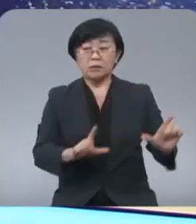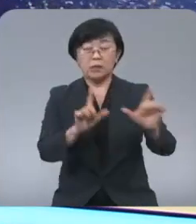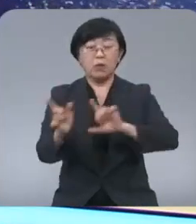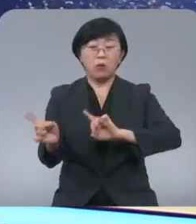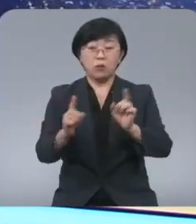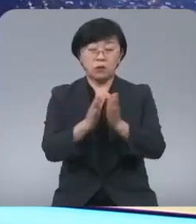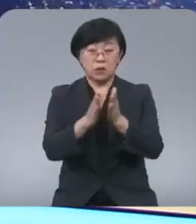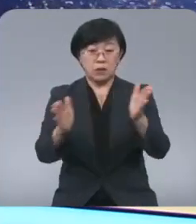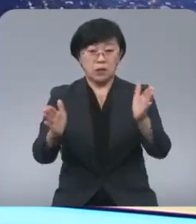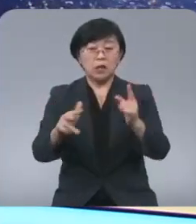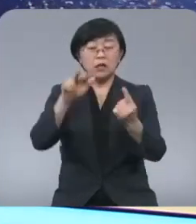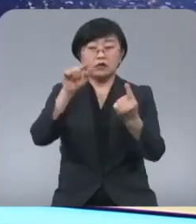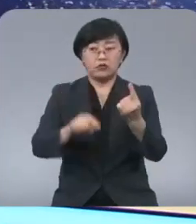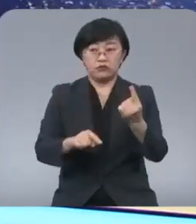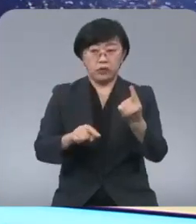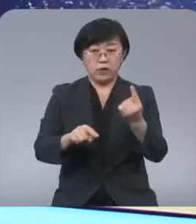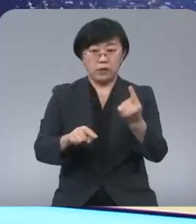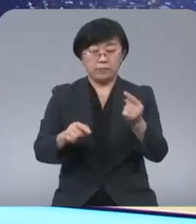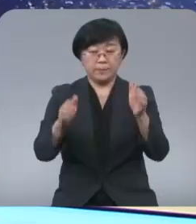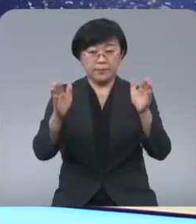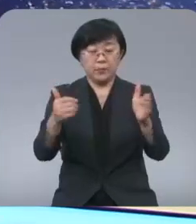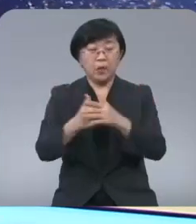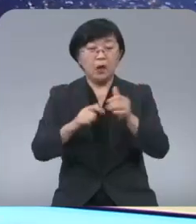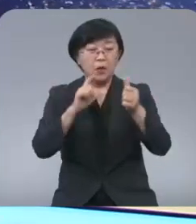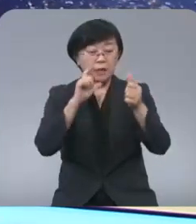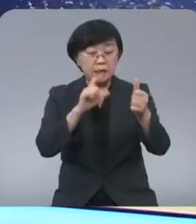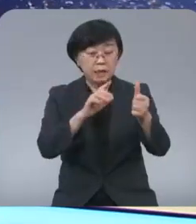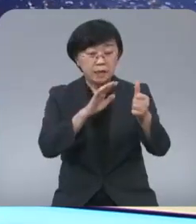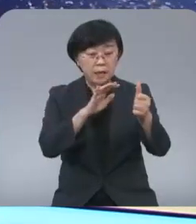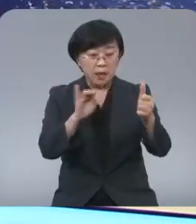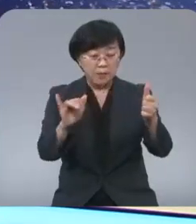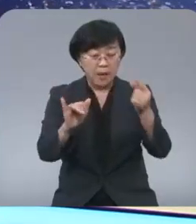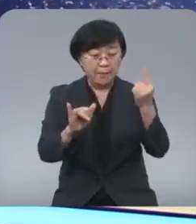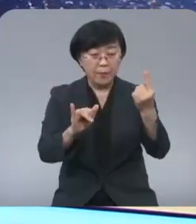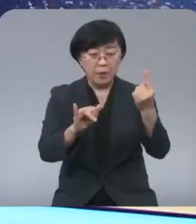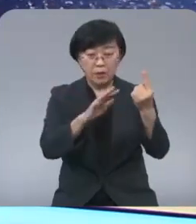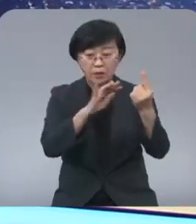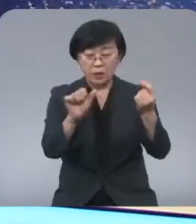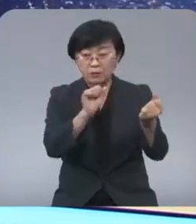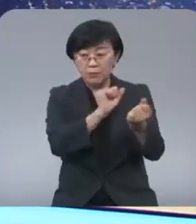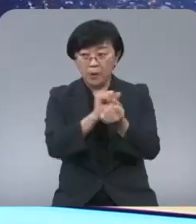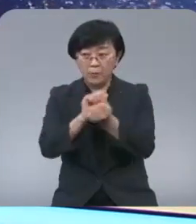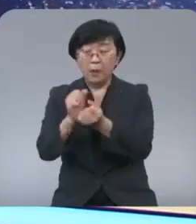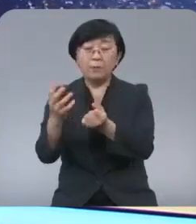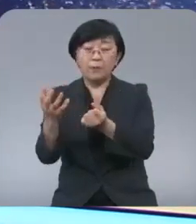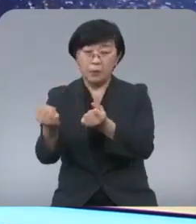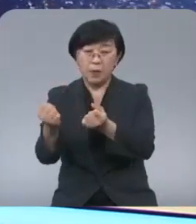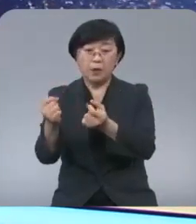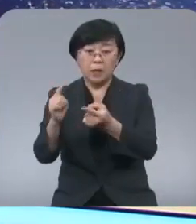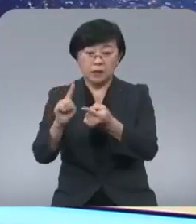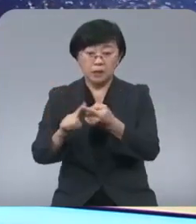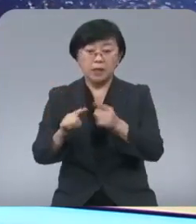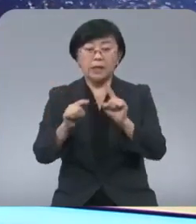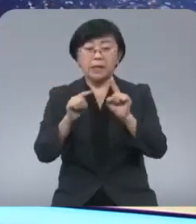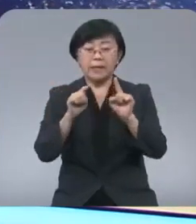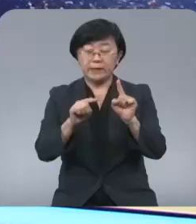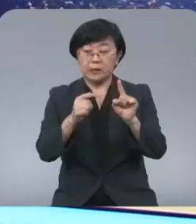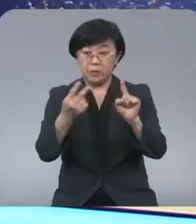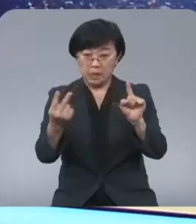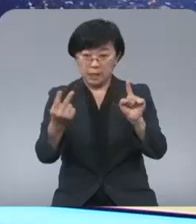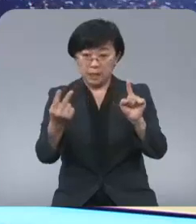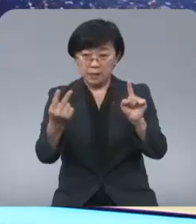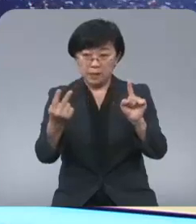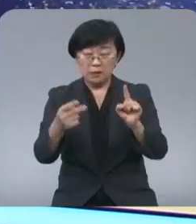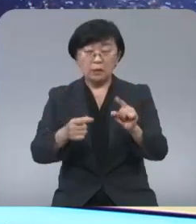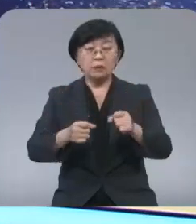지 일주일이 지났는데요. 확진자 1명이 몇 명을 추가로 감염시키는지 나타내는 감염 재생산 지수가